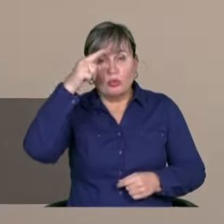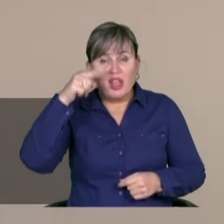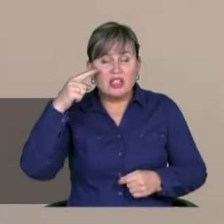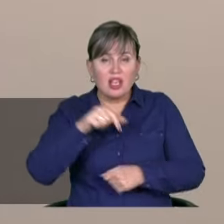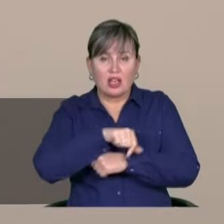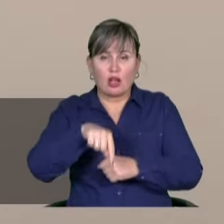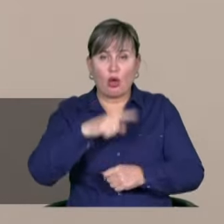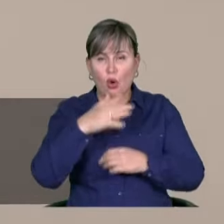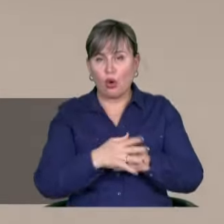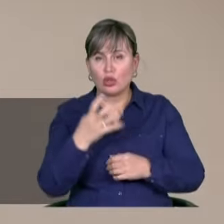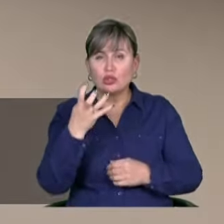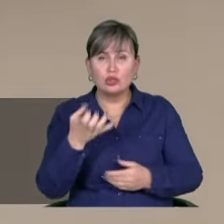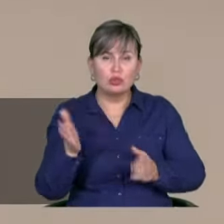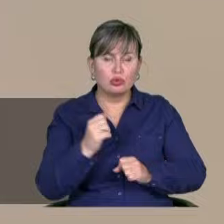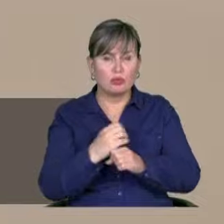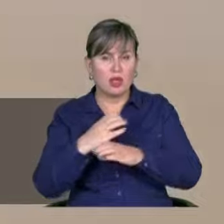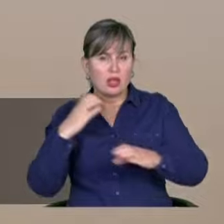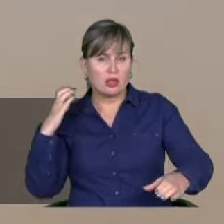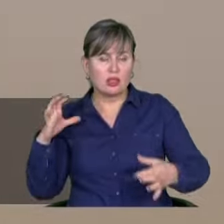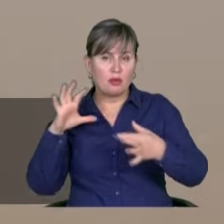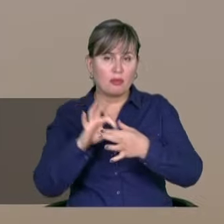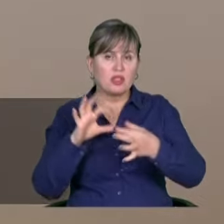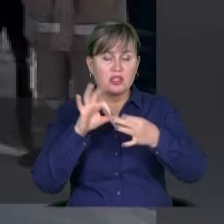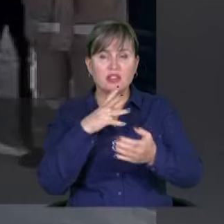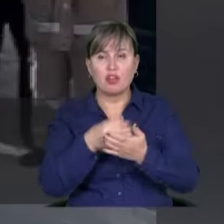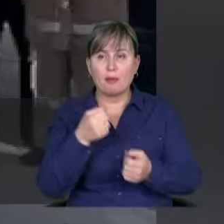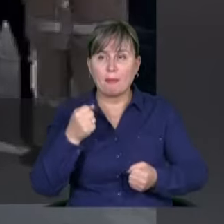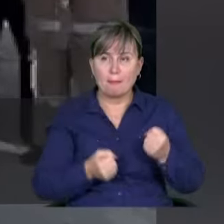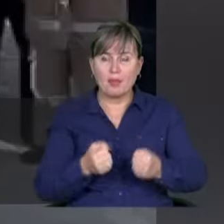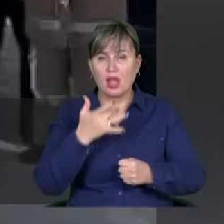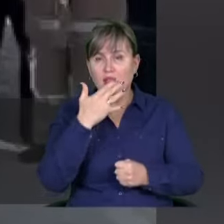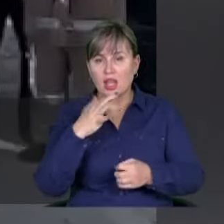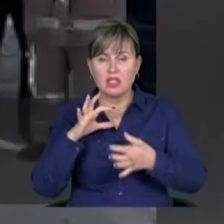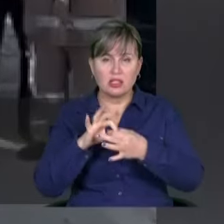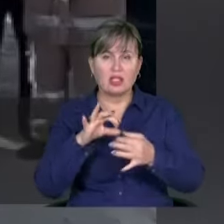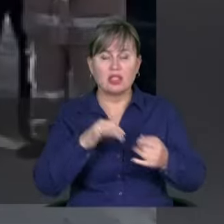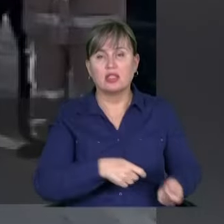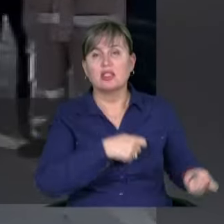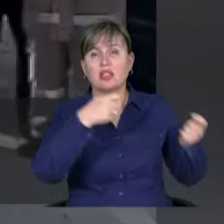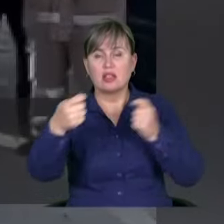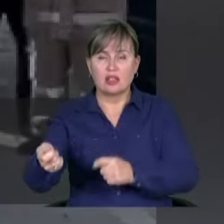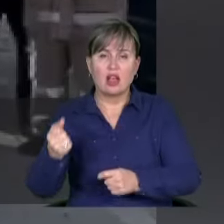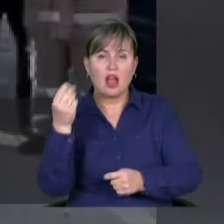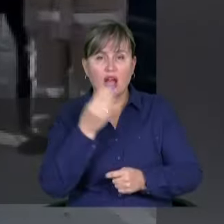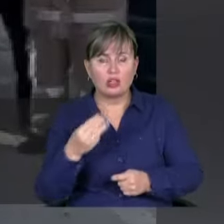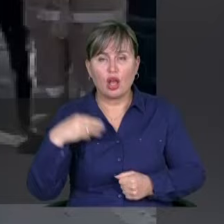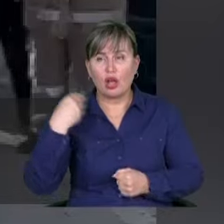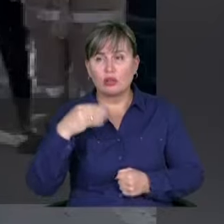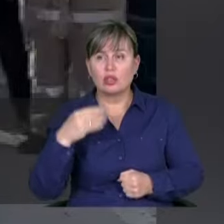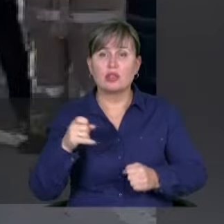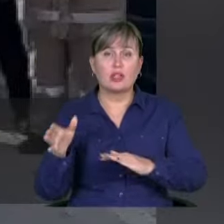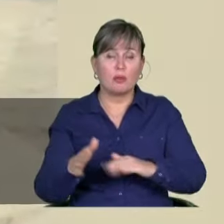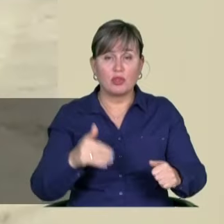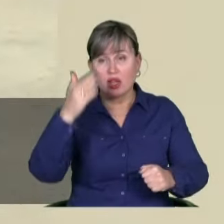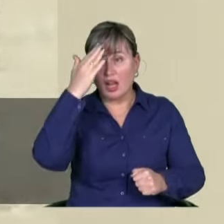около 400 грузоперевозчиков присоединяют к своим машинам иностранные прицепы и доставляют их в Актау и Актобе. Только за прошедший